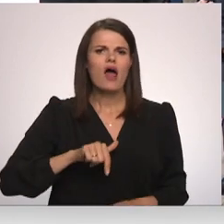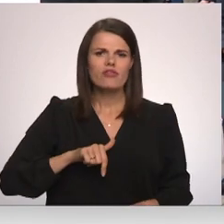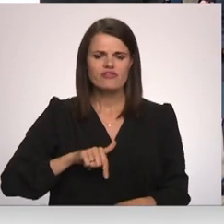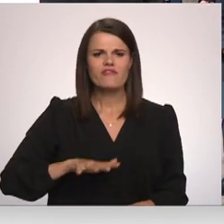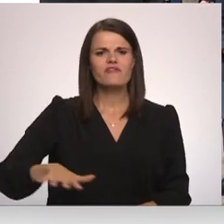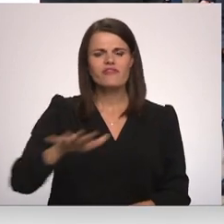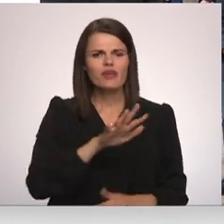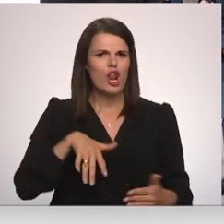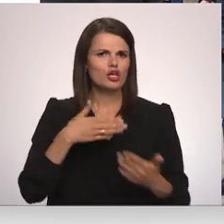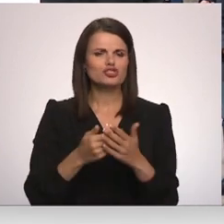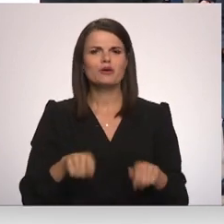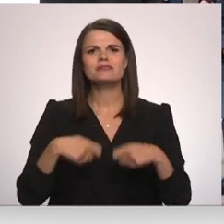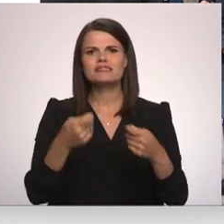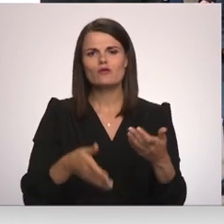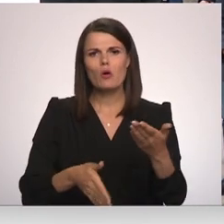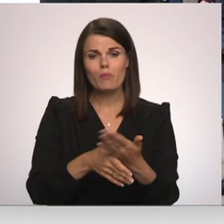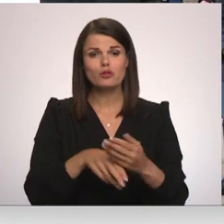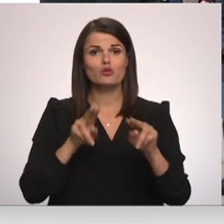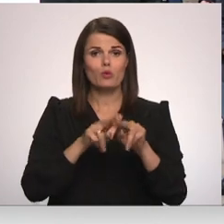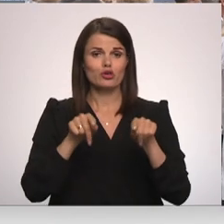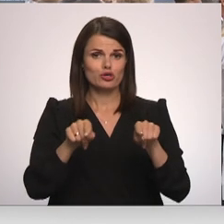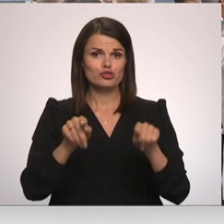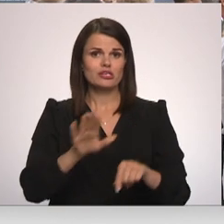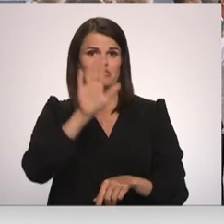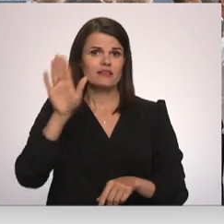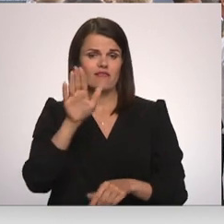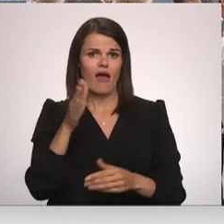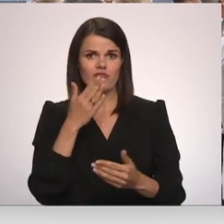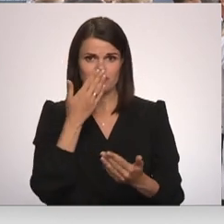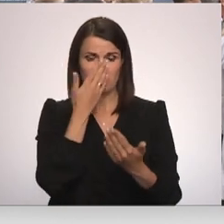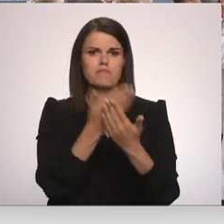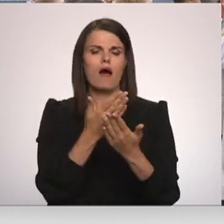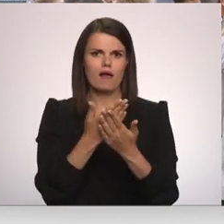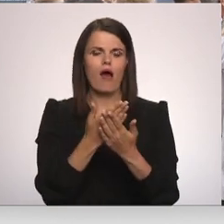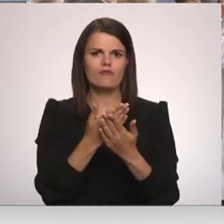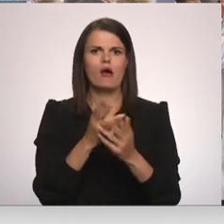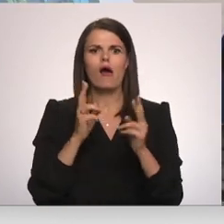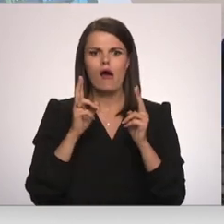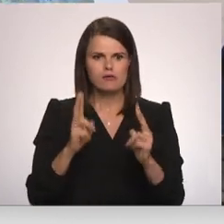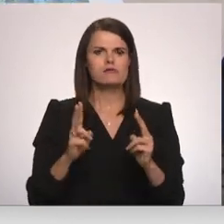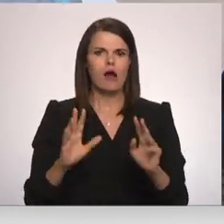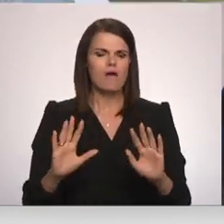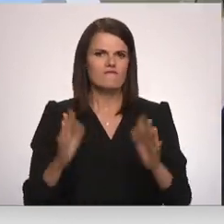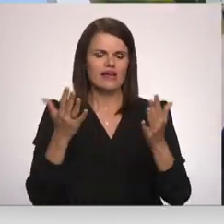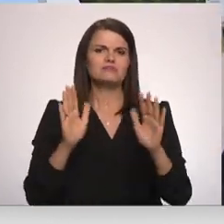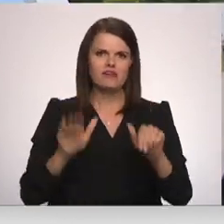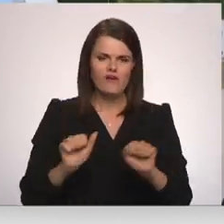palīdzību un uzsvera, ka šīs 100 dienas iezīmē veiksmīgu Krievijas karaspēku atturēšanu, taču tas ir